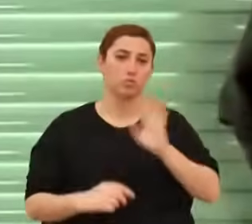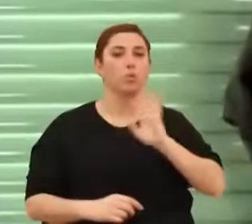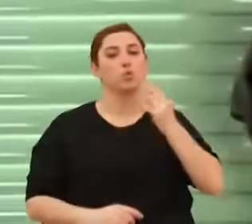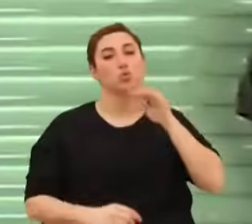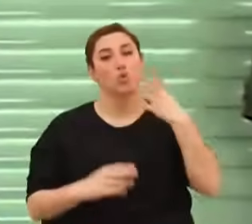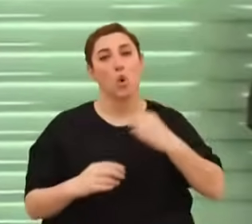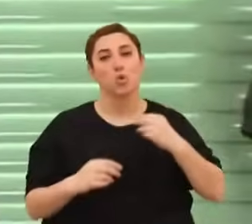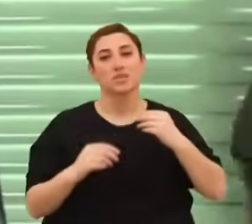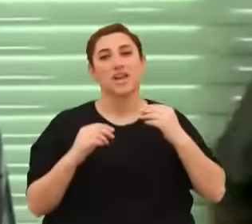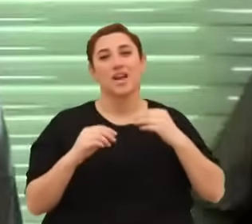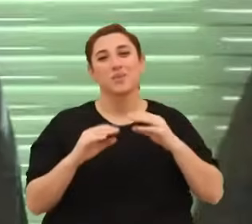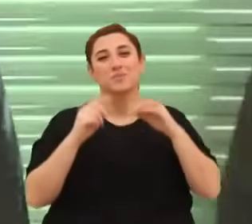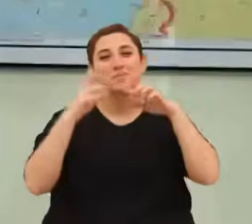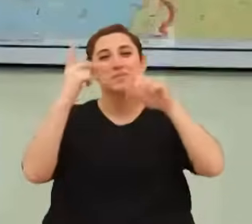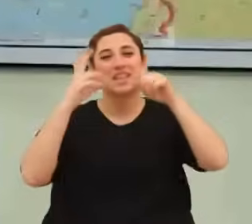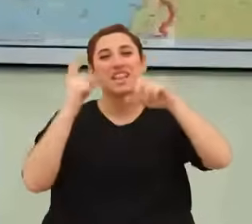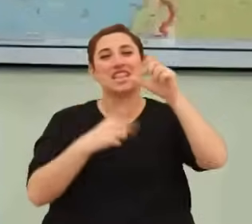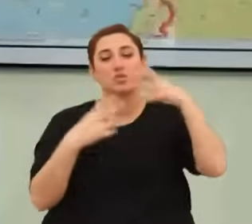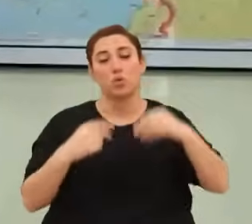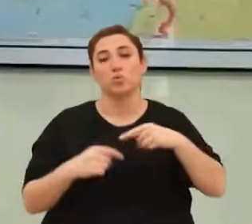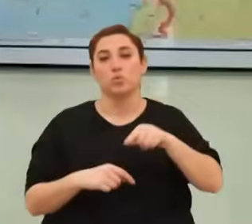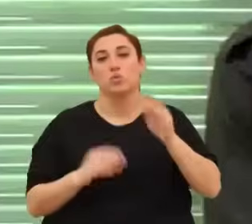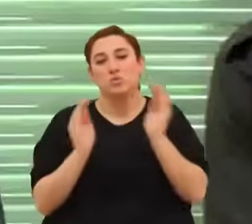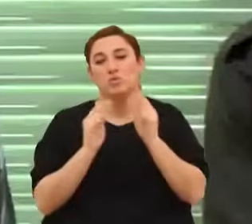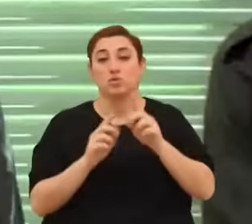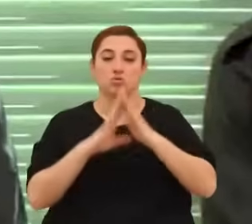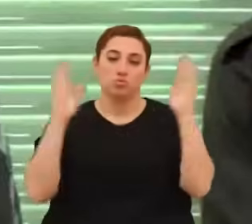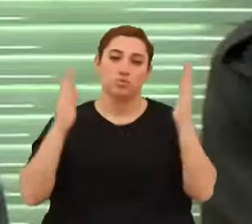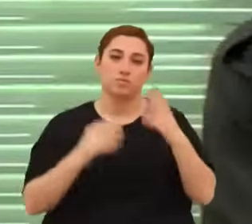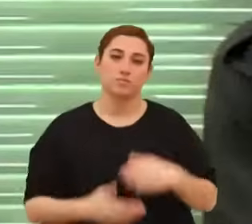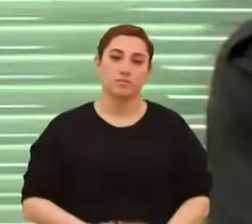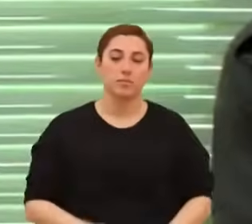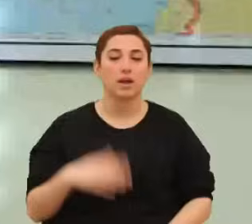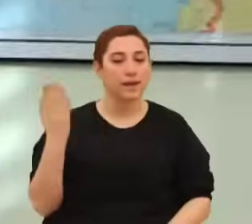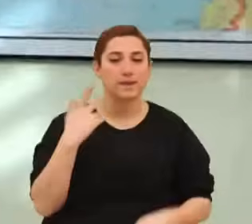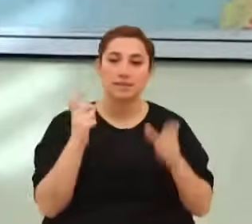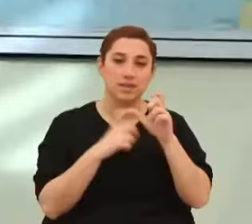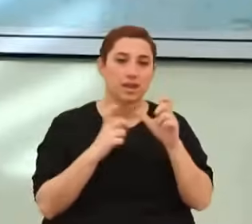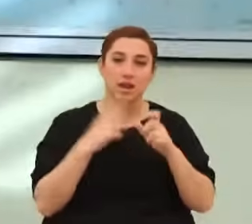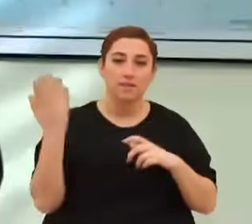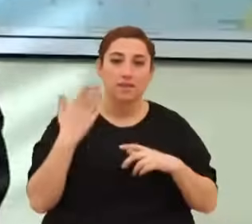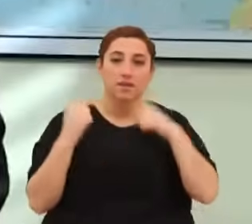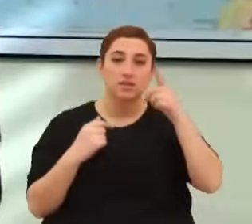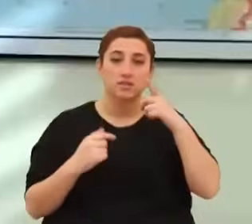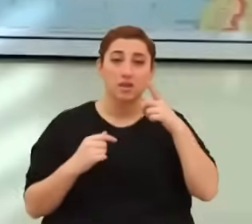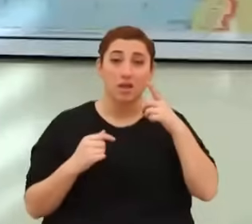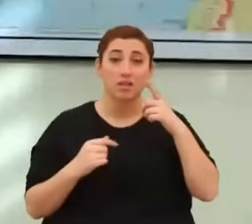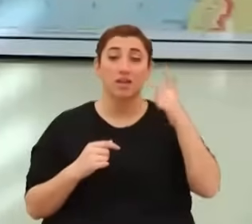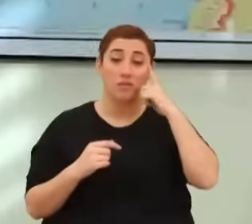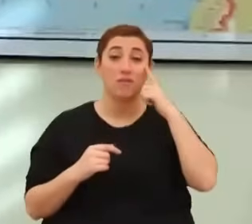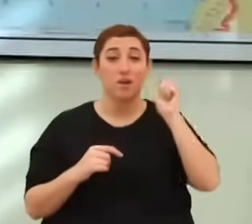çocuk olsa piliç olurdu. Yetişkin. Ah Selahattin. Ah Selahattin. Sen komiser olacaksın